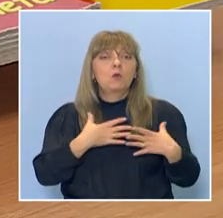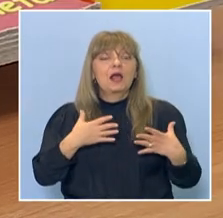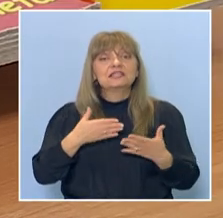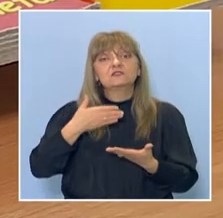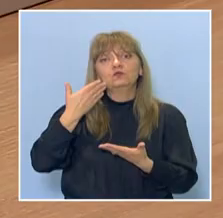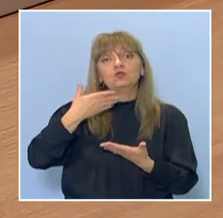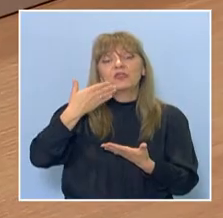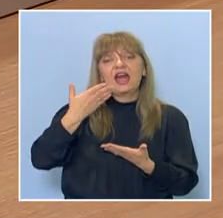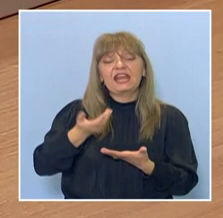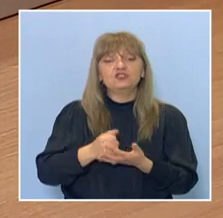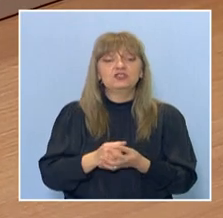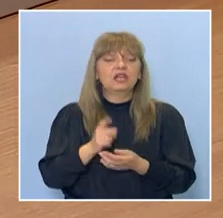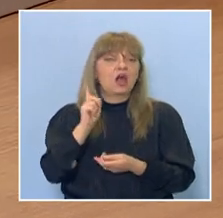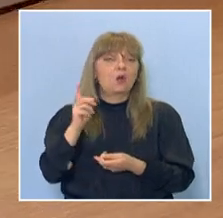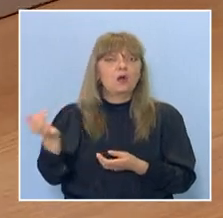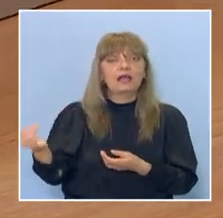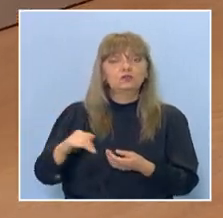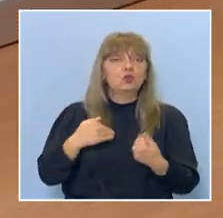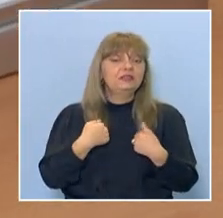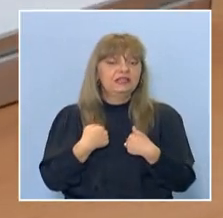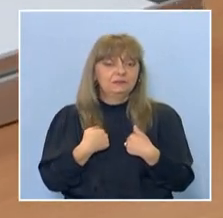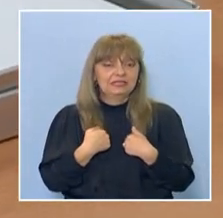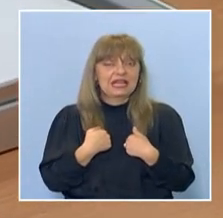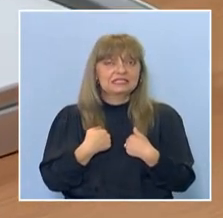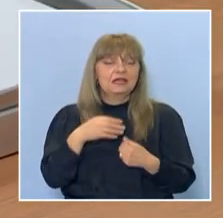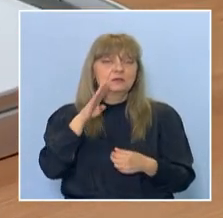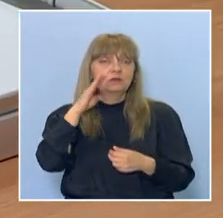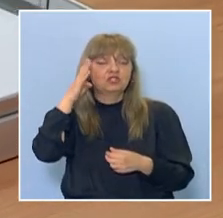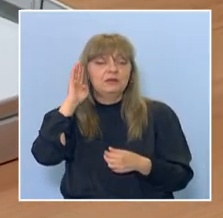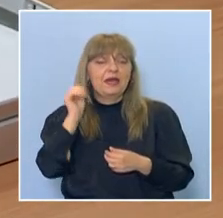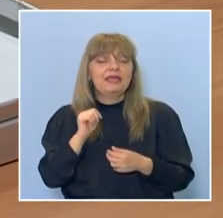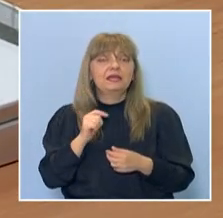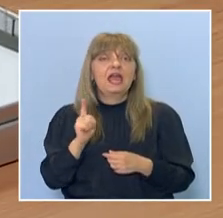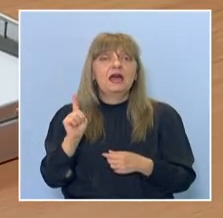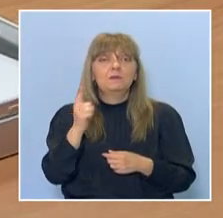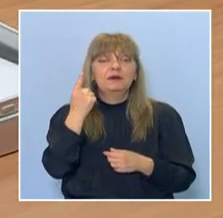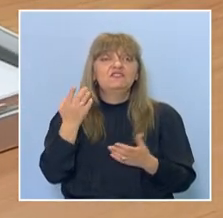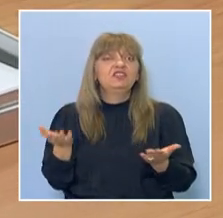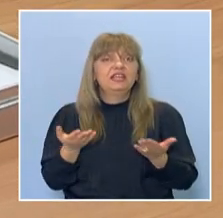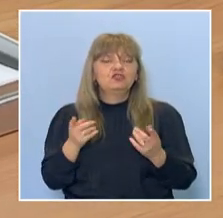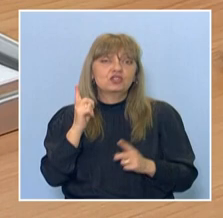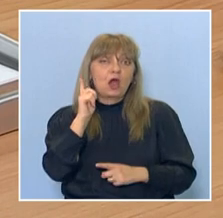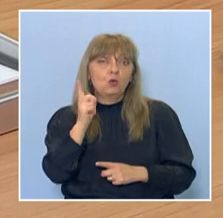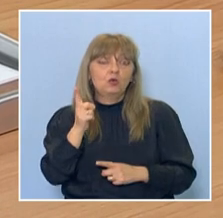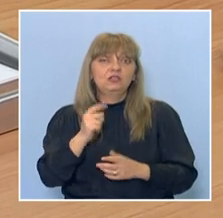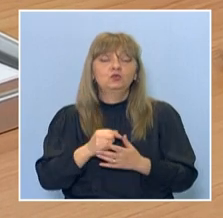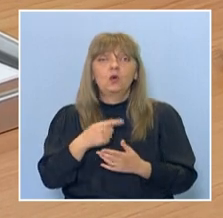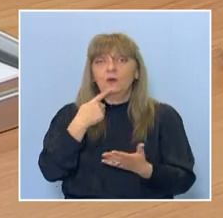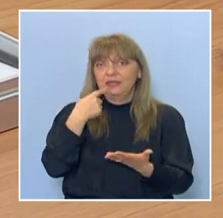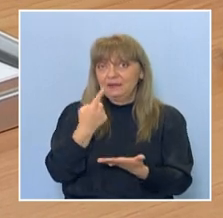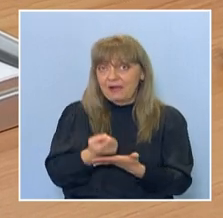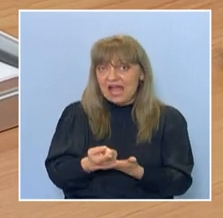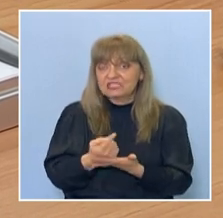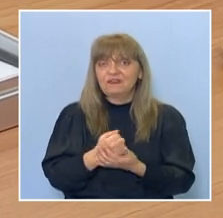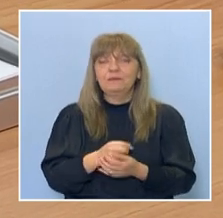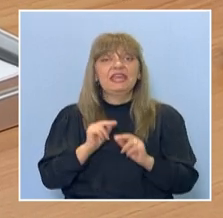речника. Когато дойдат при нас родители, едно от първите неща, които им казваме